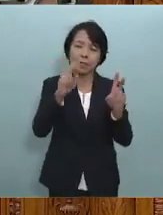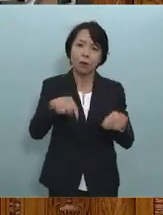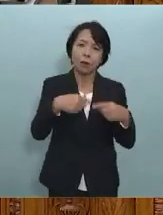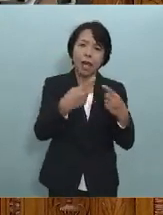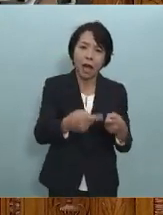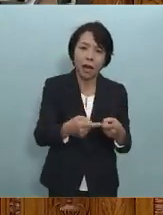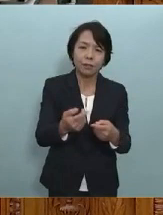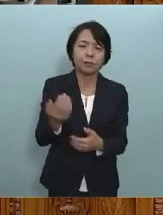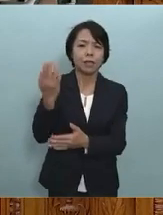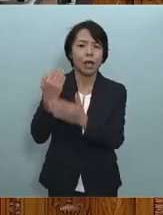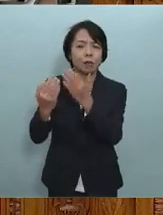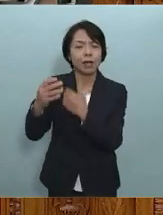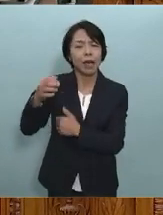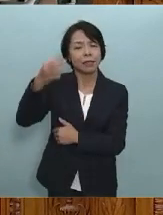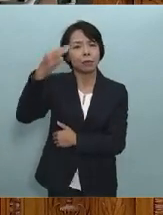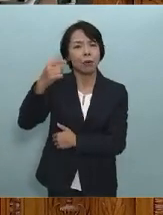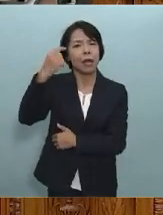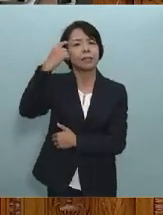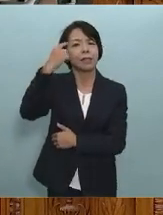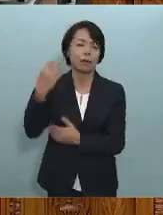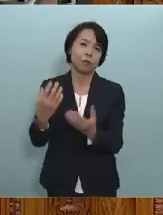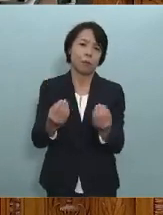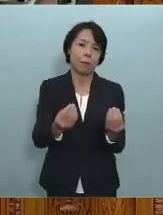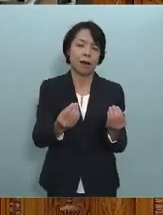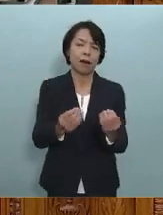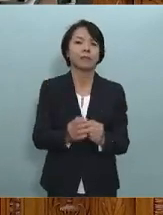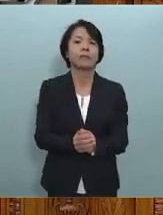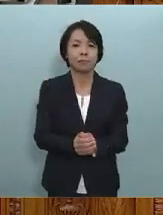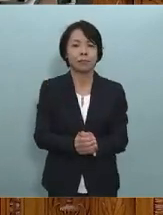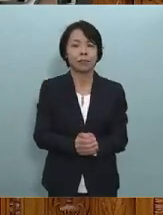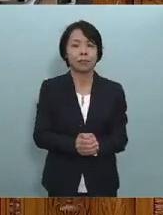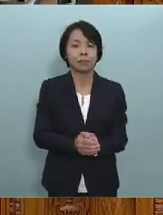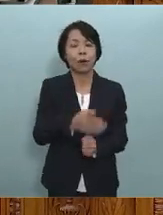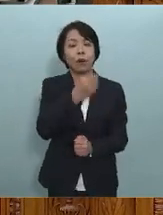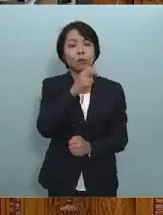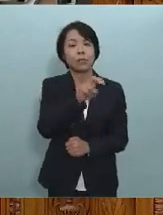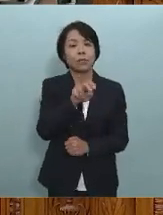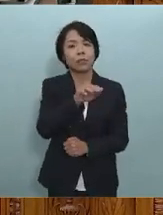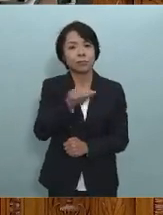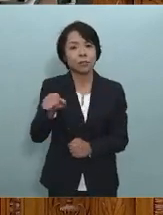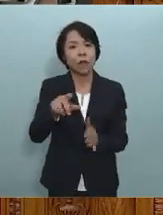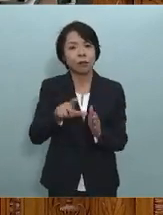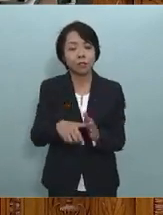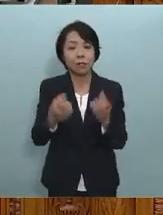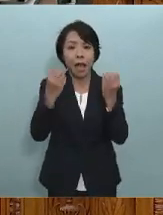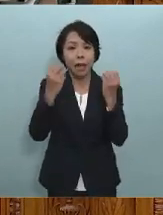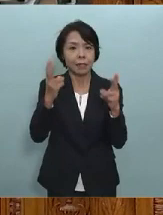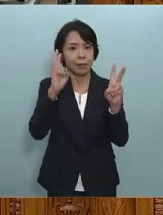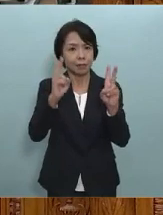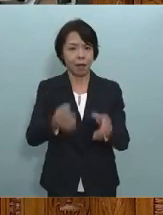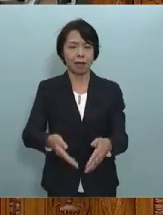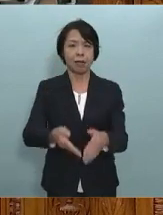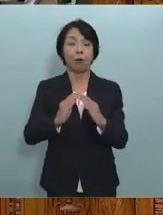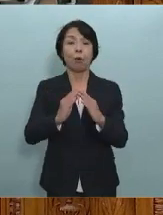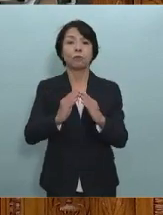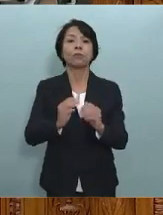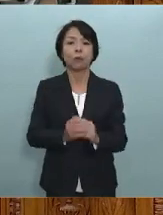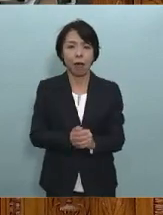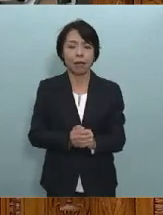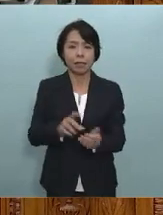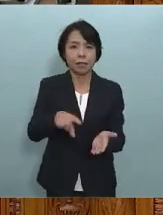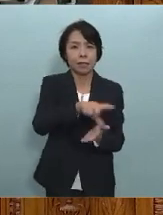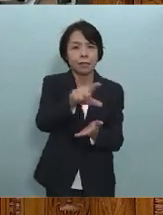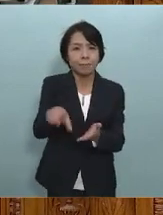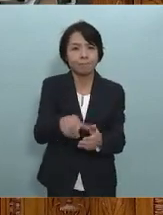観がが未だに変わっておりません20歳大のうちに新しい会社を起こしたり地域に